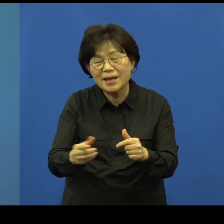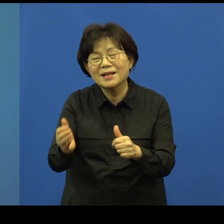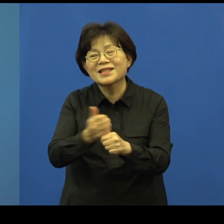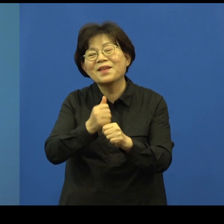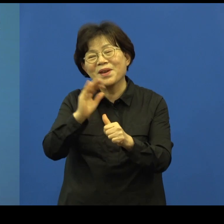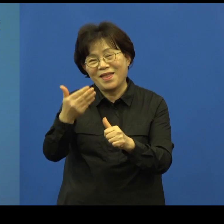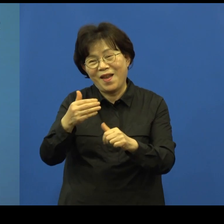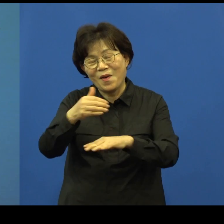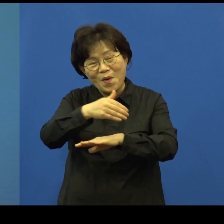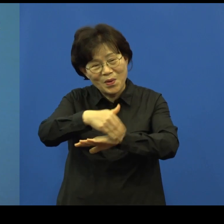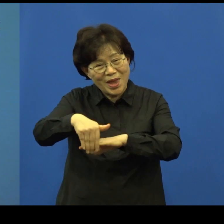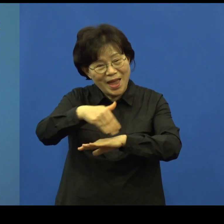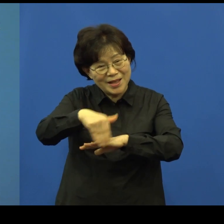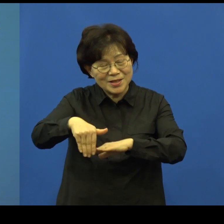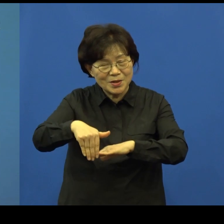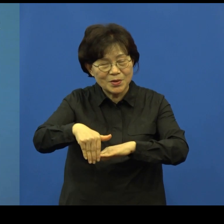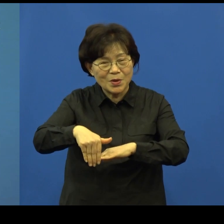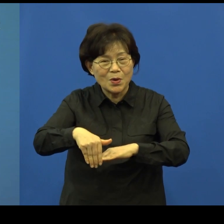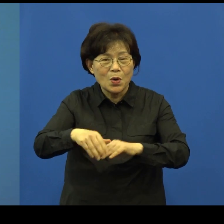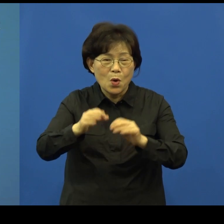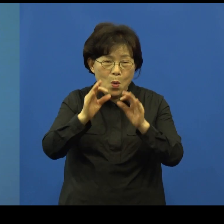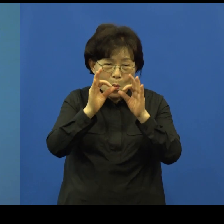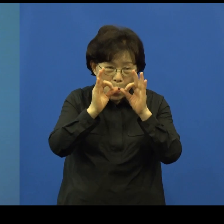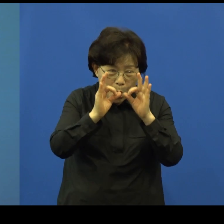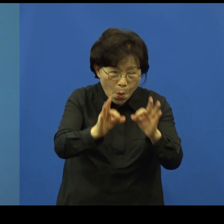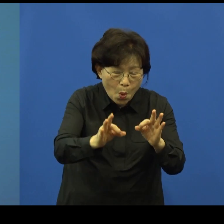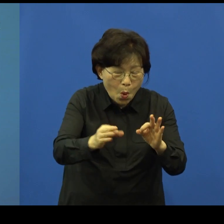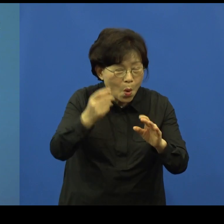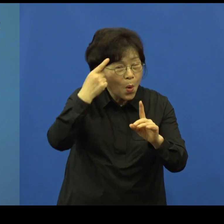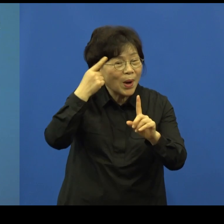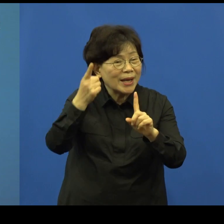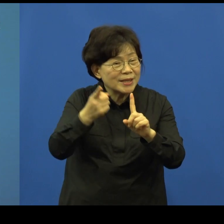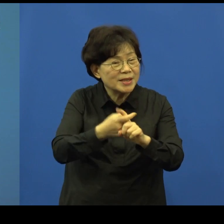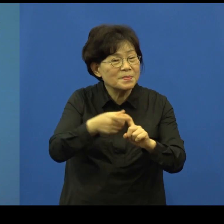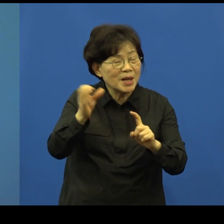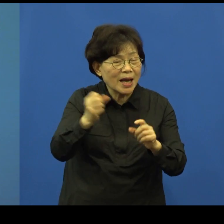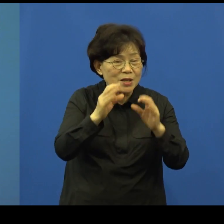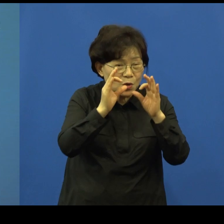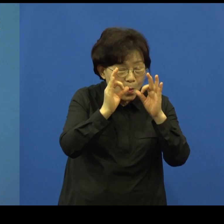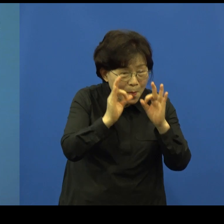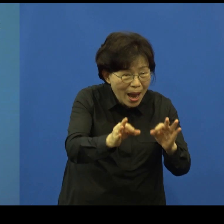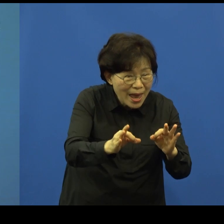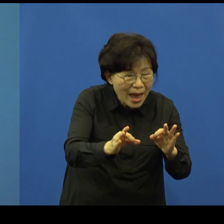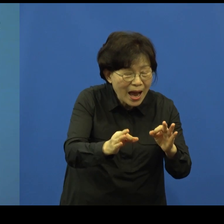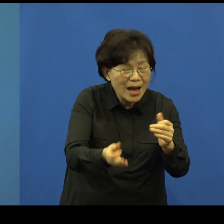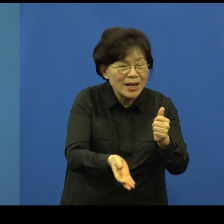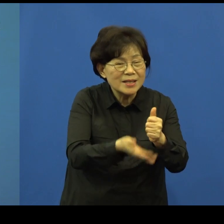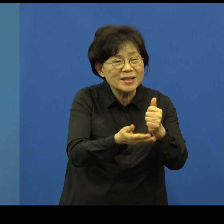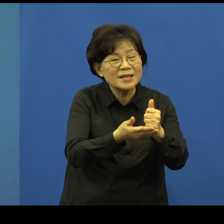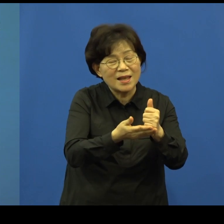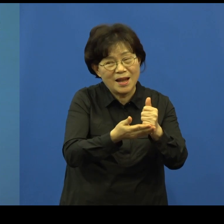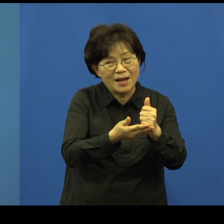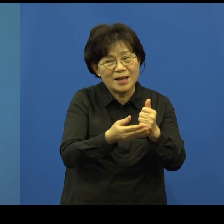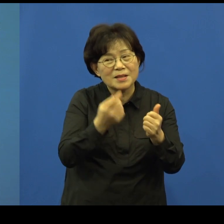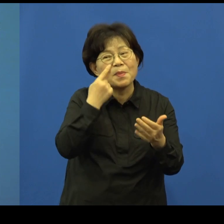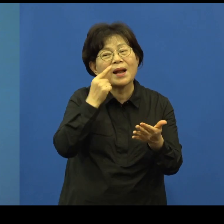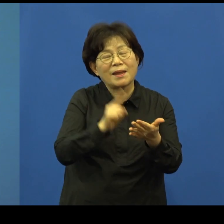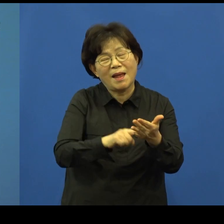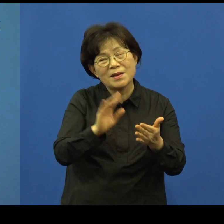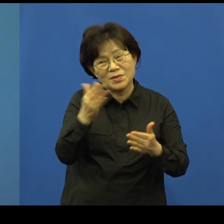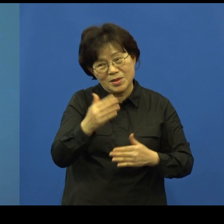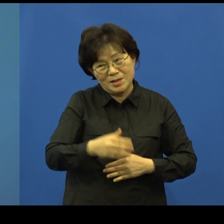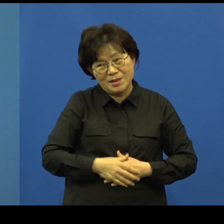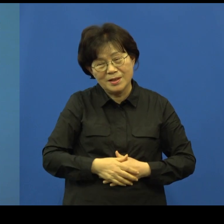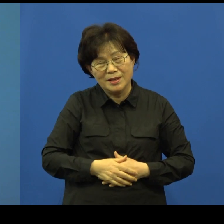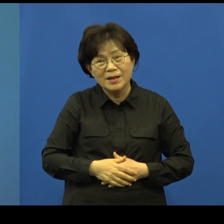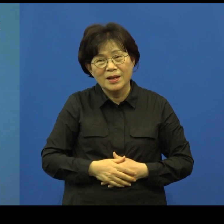그리고 의도적으로 바라보는 거잖아요. 관심. 그 관심이 사랑이라고. 그 사랑으로 보면 보이는